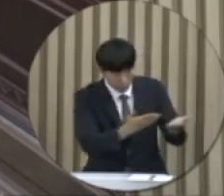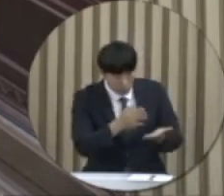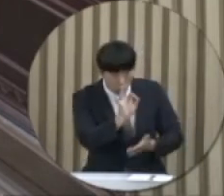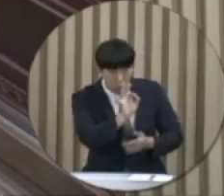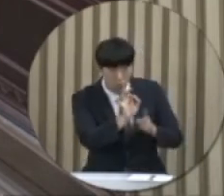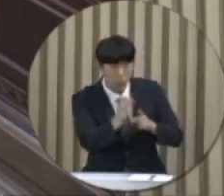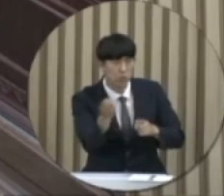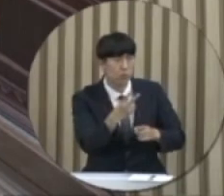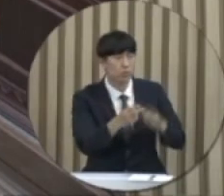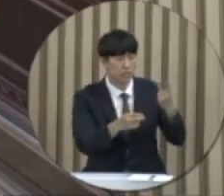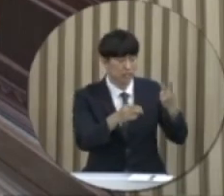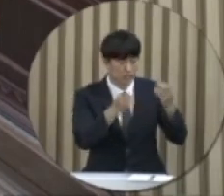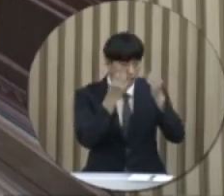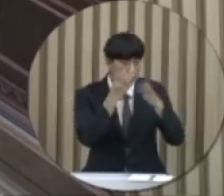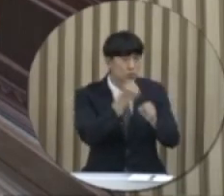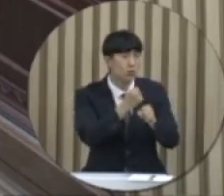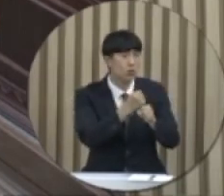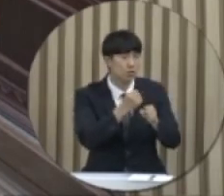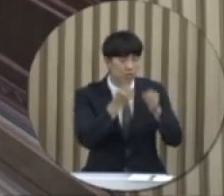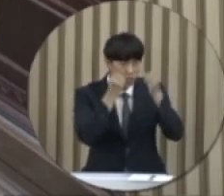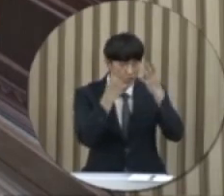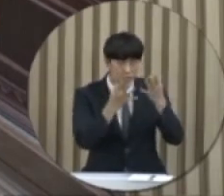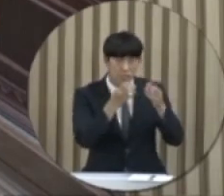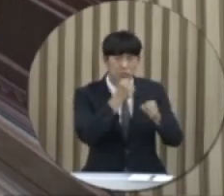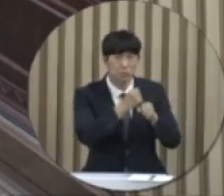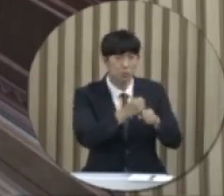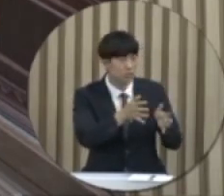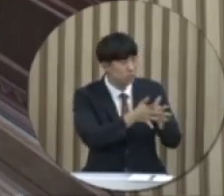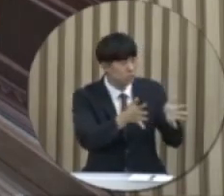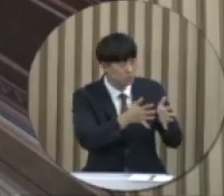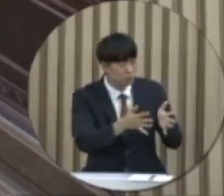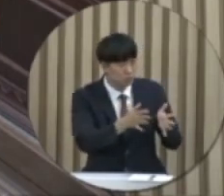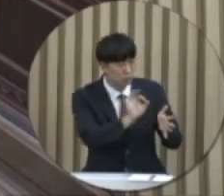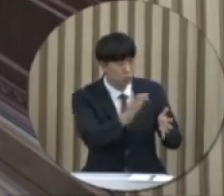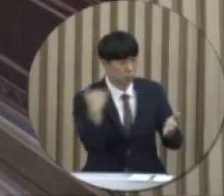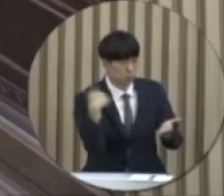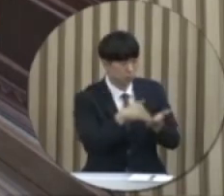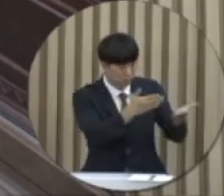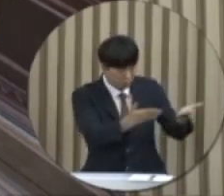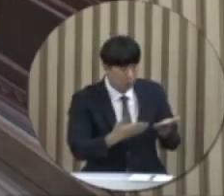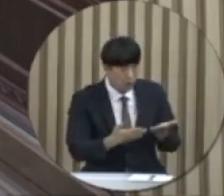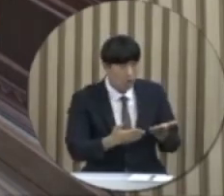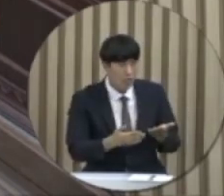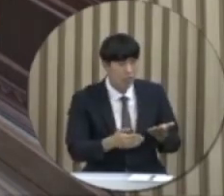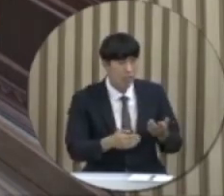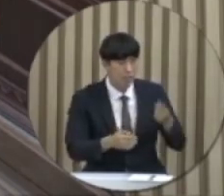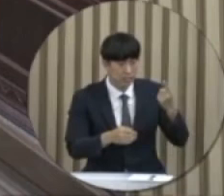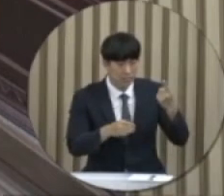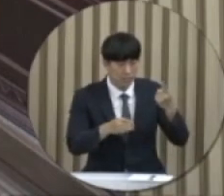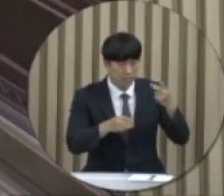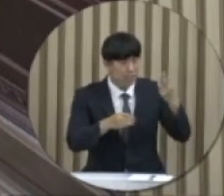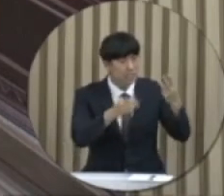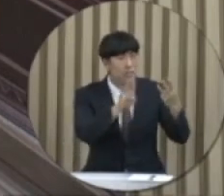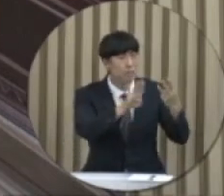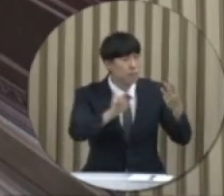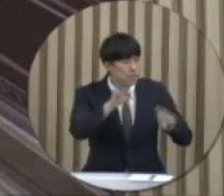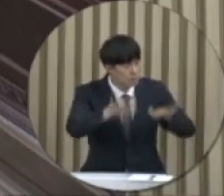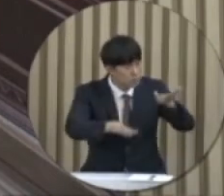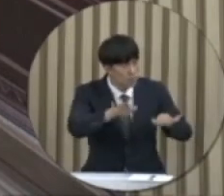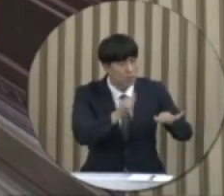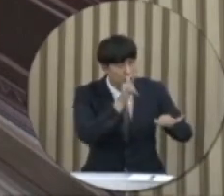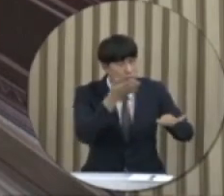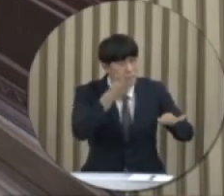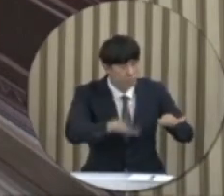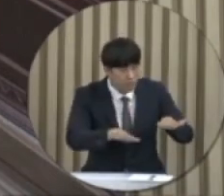지금 2신도시에서 환수 받은 금액은 규모가 무려 3배가 되는데도 불구하고 1신도시보다